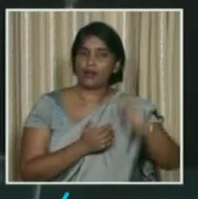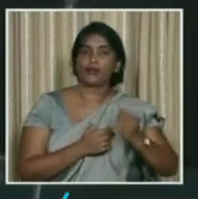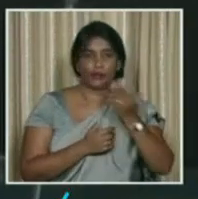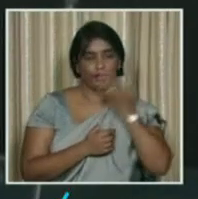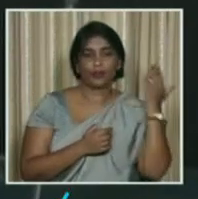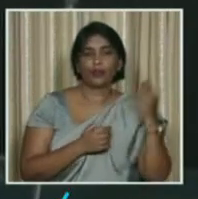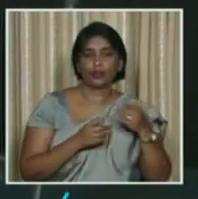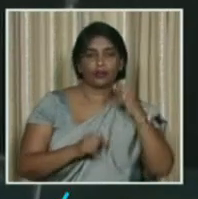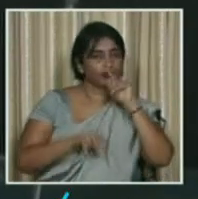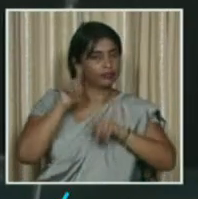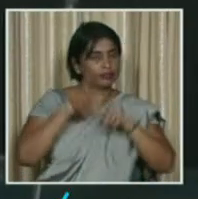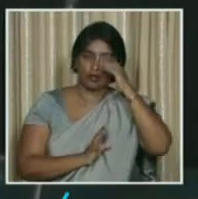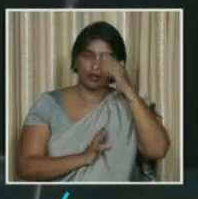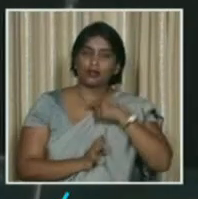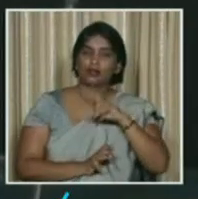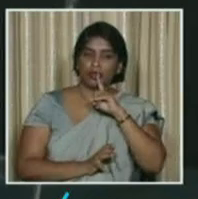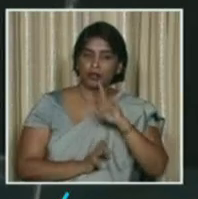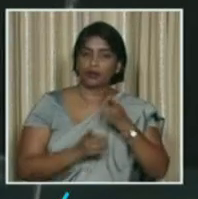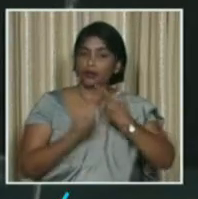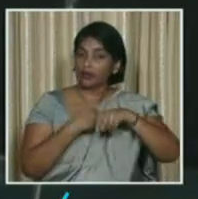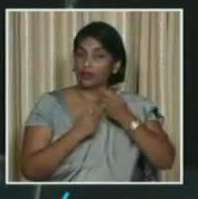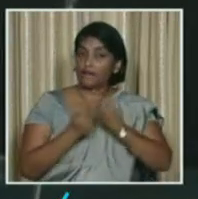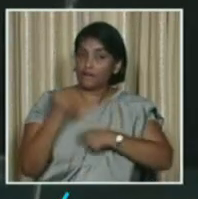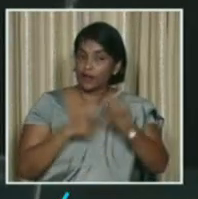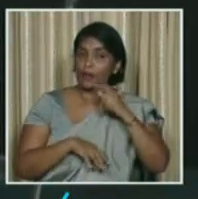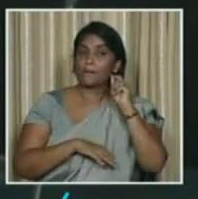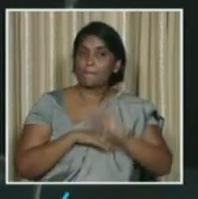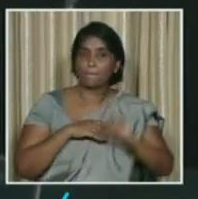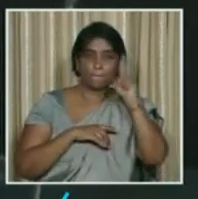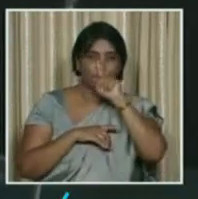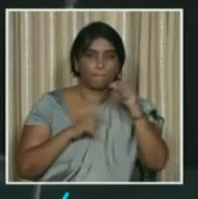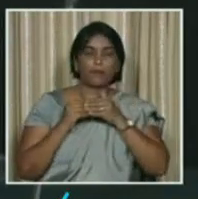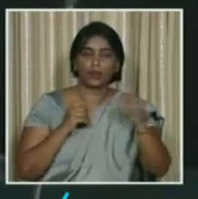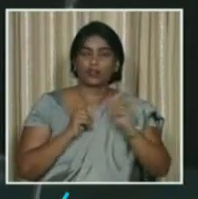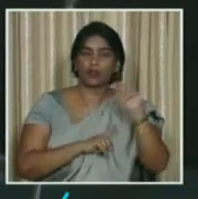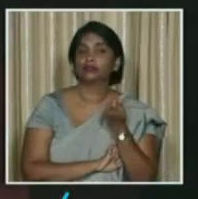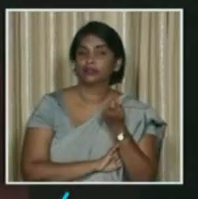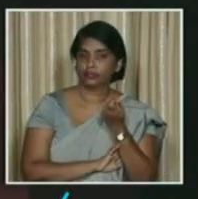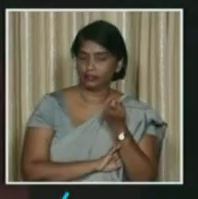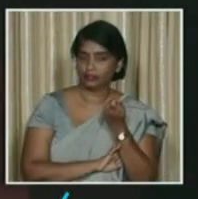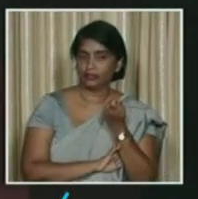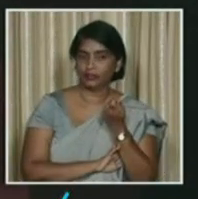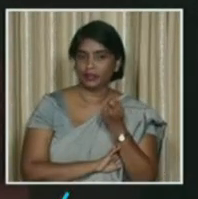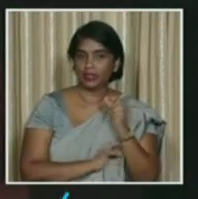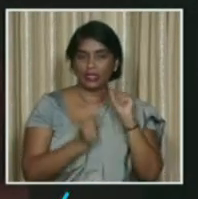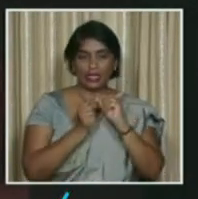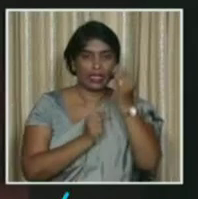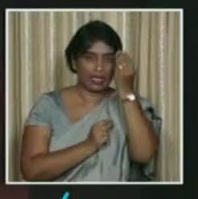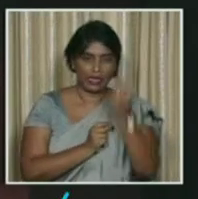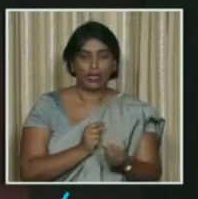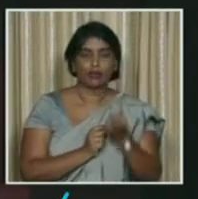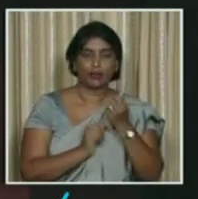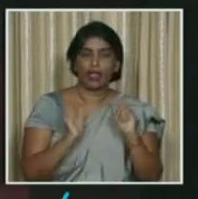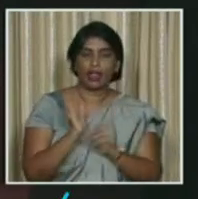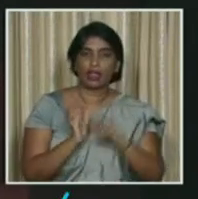පුළුවන් වෙනවා කියලා මේ ජනන සැලසුම ක්‍රියාත්මක වීමේදී. ප්‍රතිව්‍යුහගත කිරීමේ සැලසුම අපි මාසයක් යනකට මේ පාර්ලිමේන්තුවේ ඉදිරිපත් කරනවා. ඊට පන්දමක මිල මේ රටේ